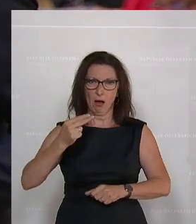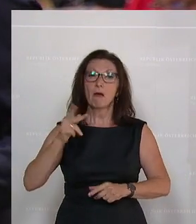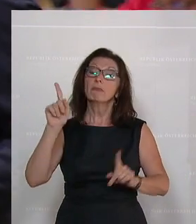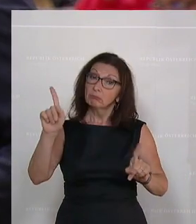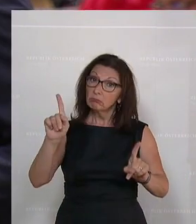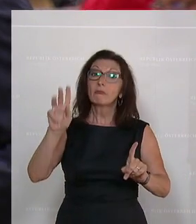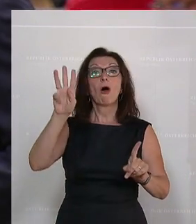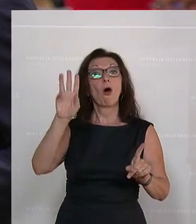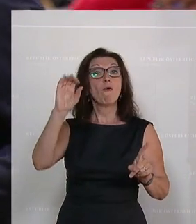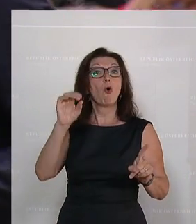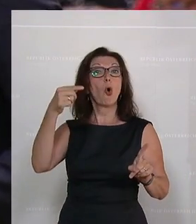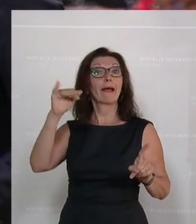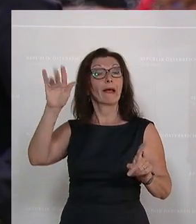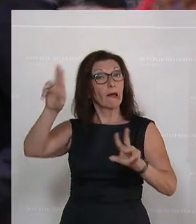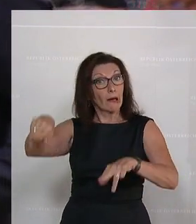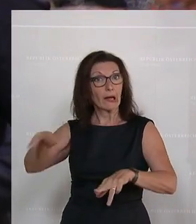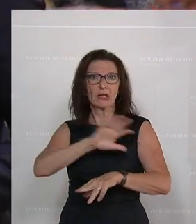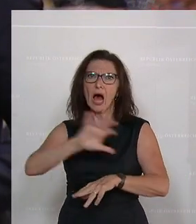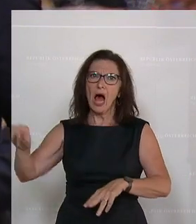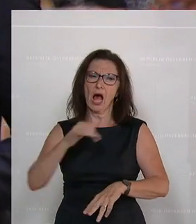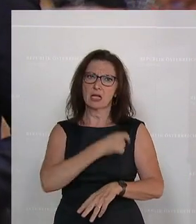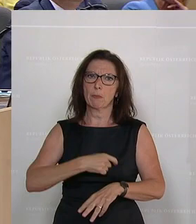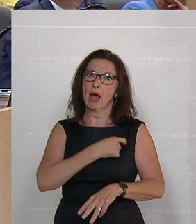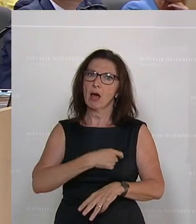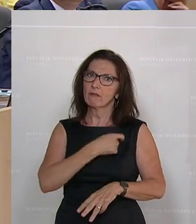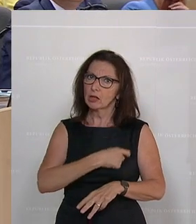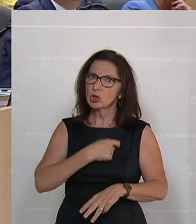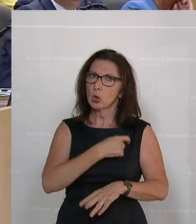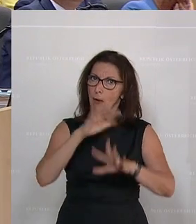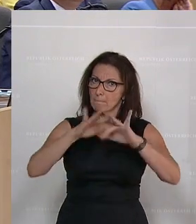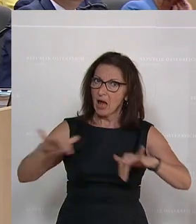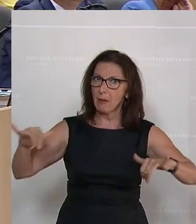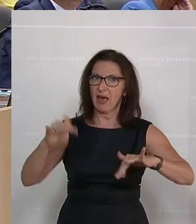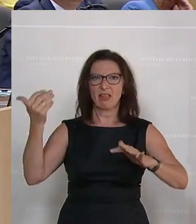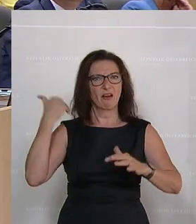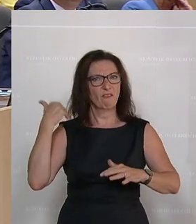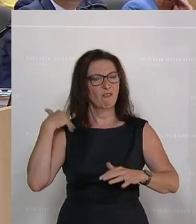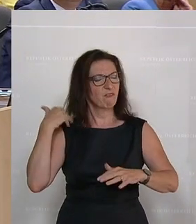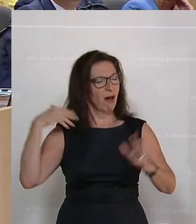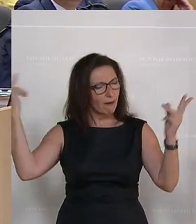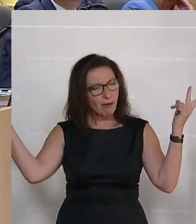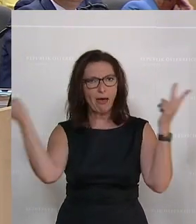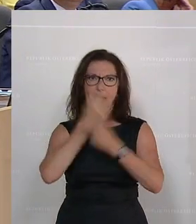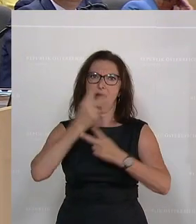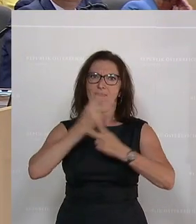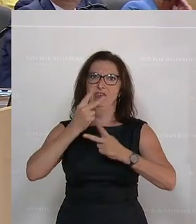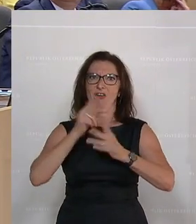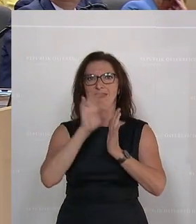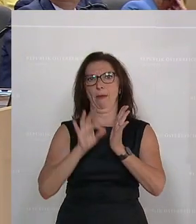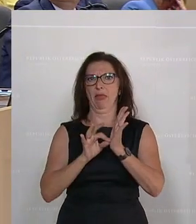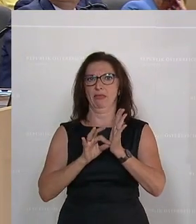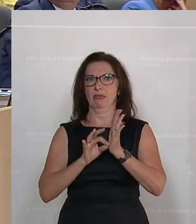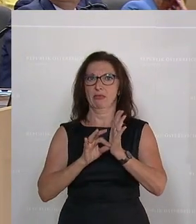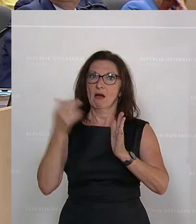unter allen parlamentsfraktionen wo man sich einvernehmlich auf diesen termin geeinigt hat diesen grundlagen einer unterschrieben das ist die